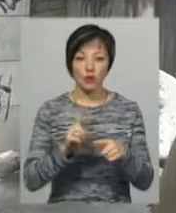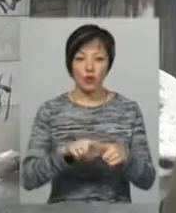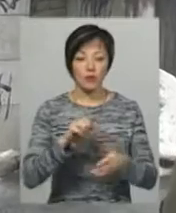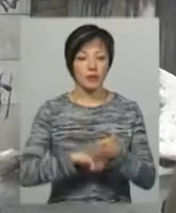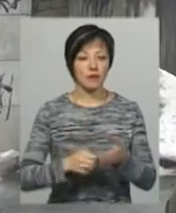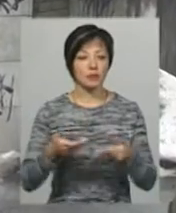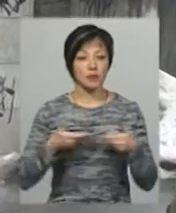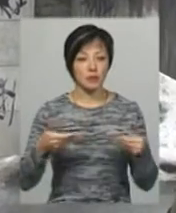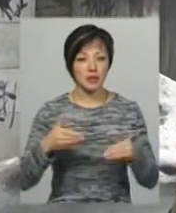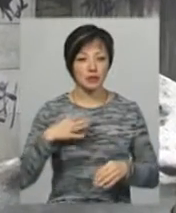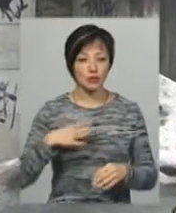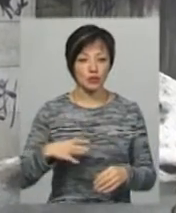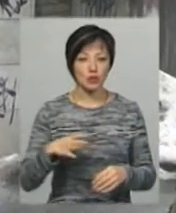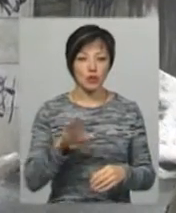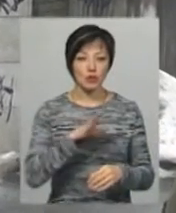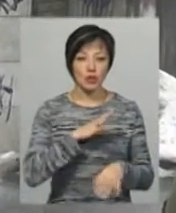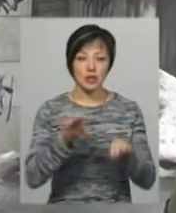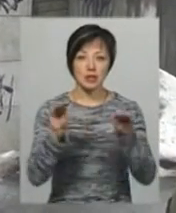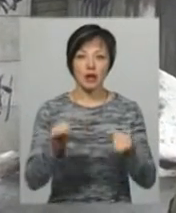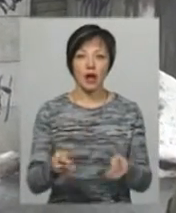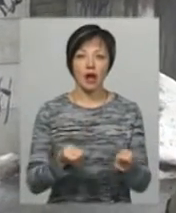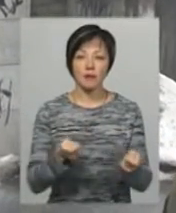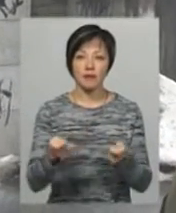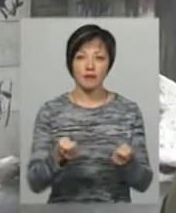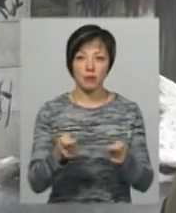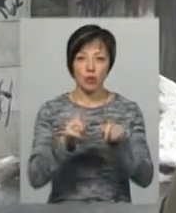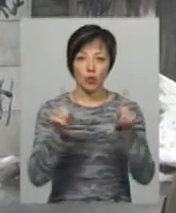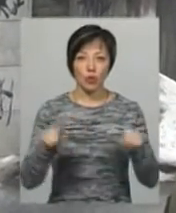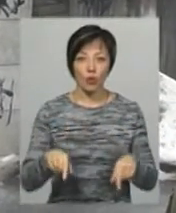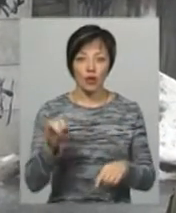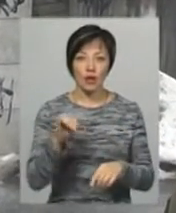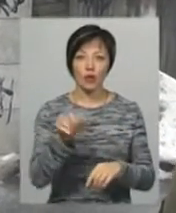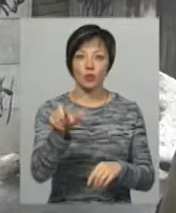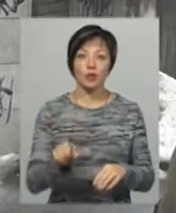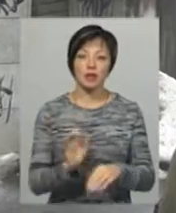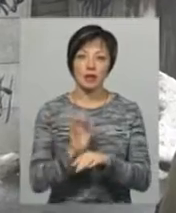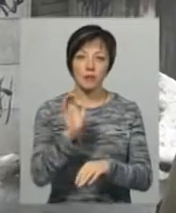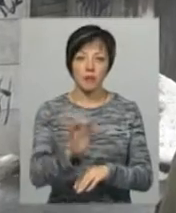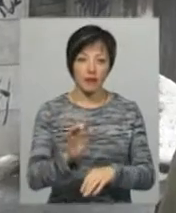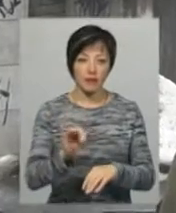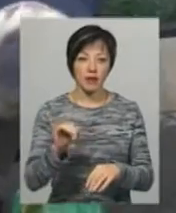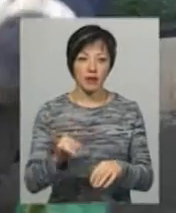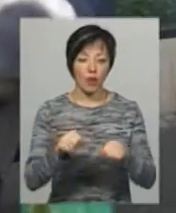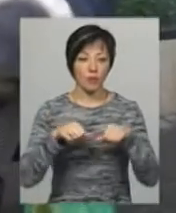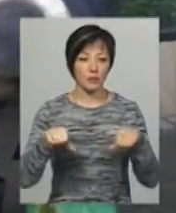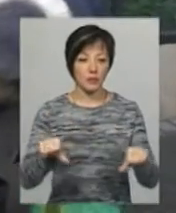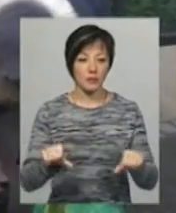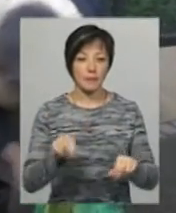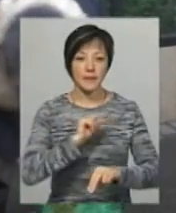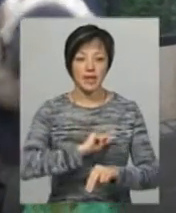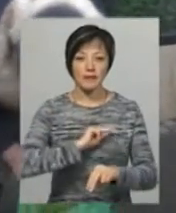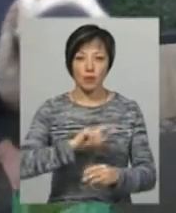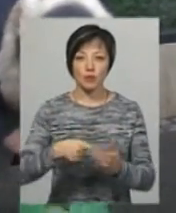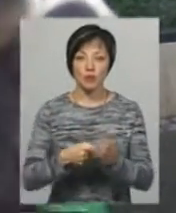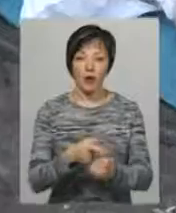ми змушені були скласти адміністративний протокол і людину направити на адміністративну комісію. Працівники